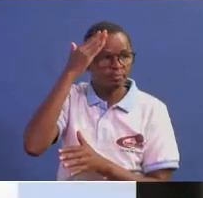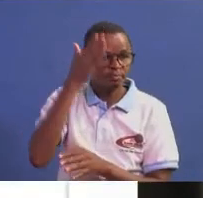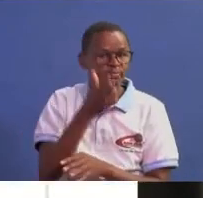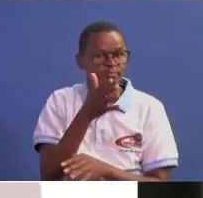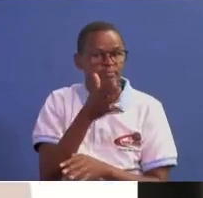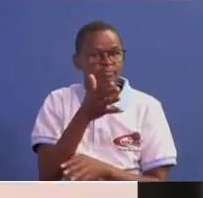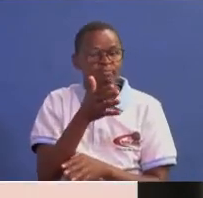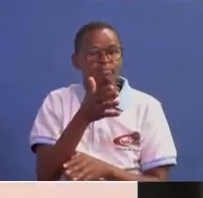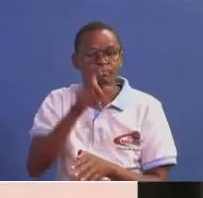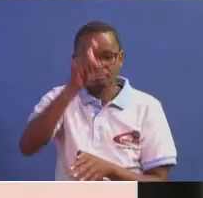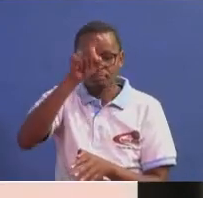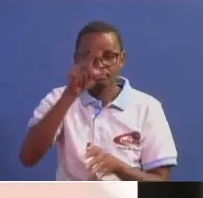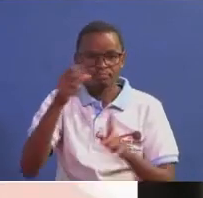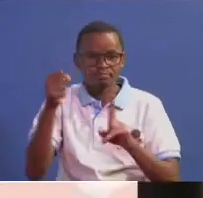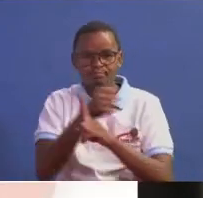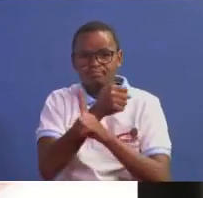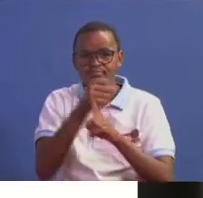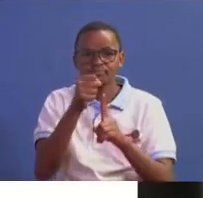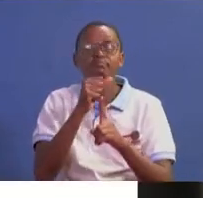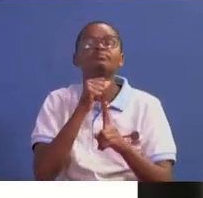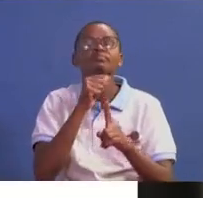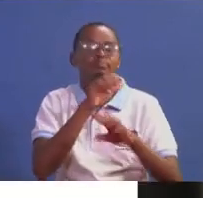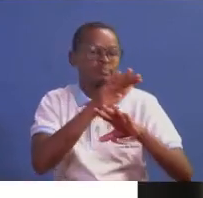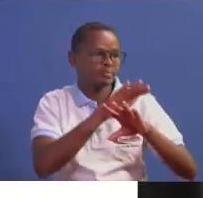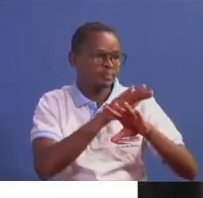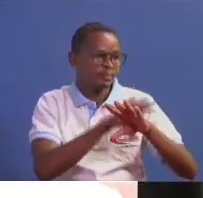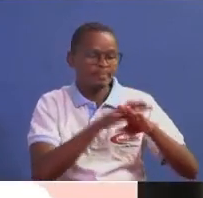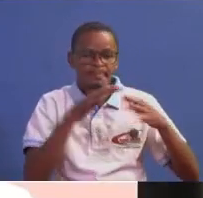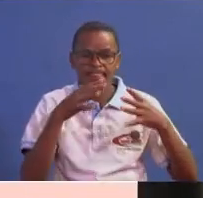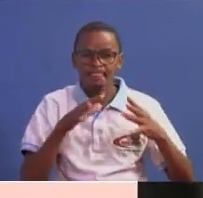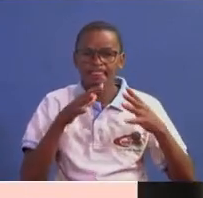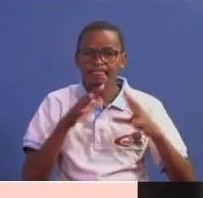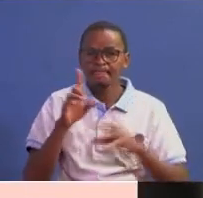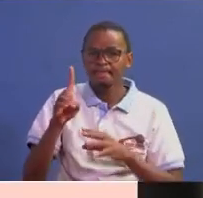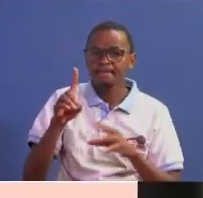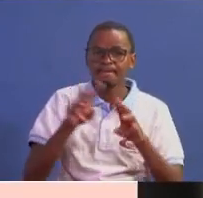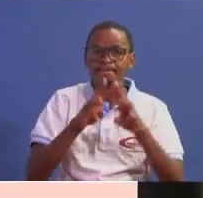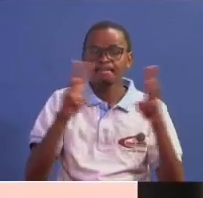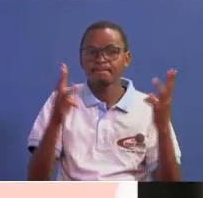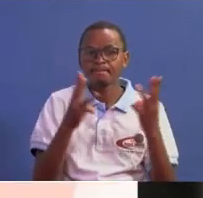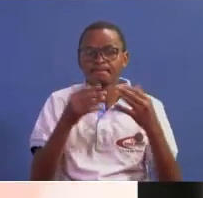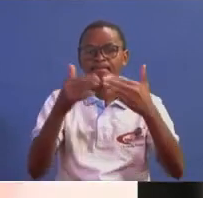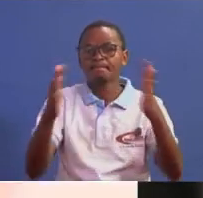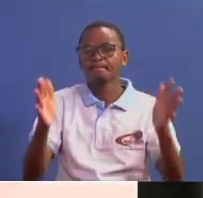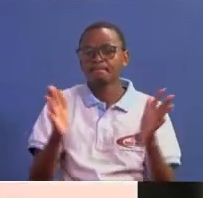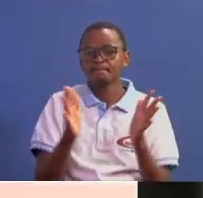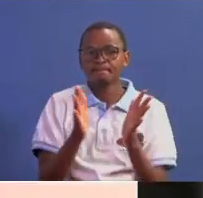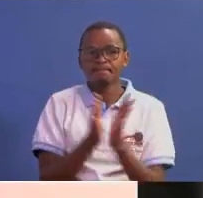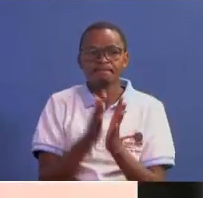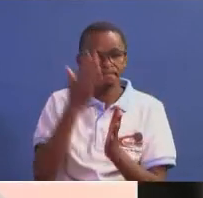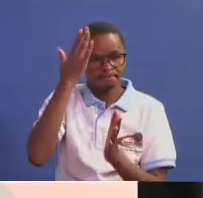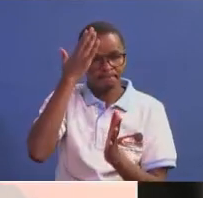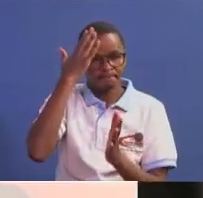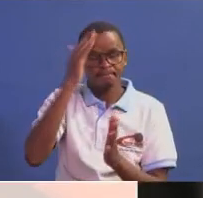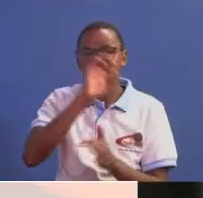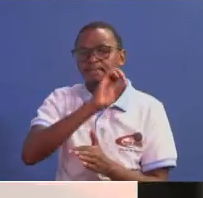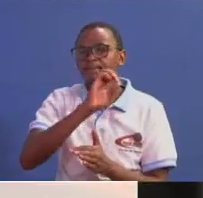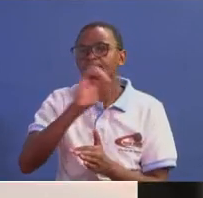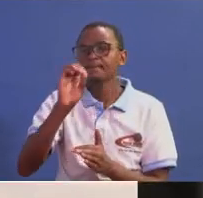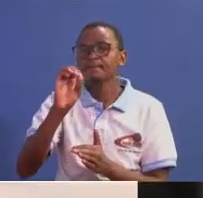wanajuanga hapa kunaenda kuchafuka. So sio vizuri watu ama ulimwengu, jamii ya ulimwengu kutujua